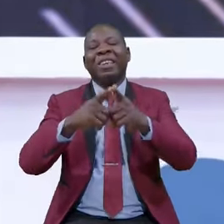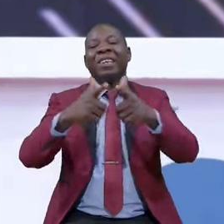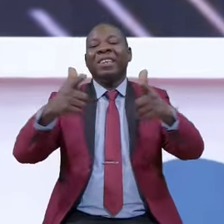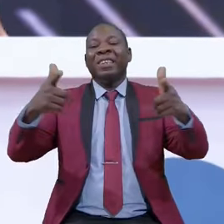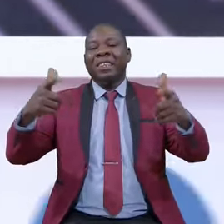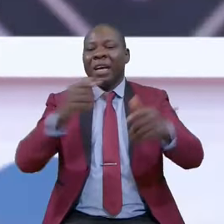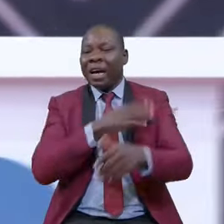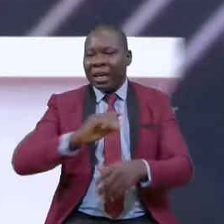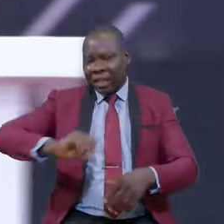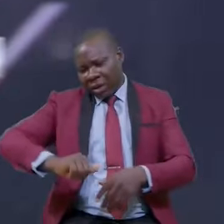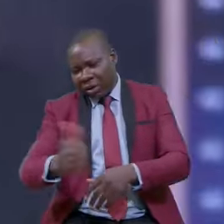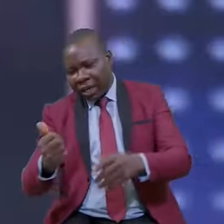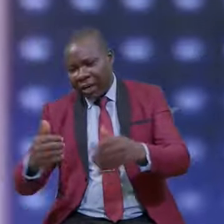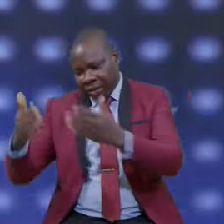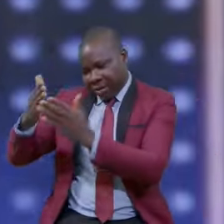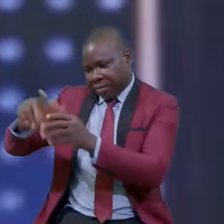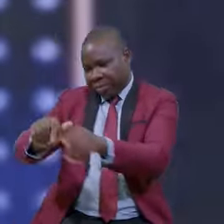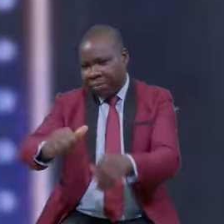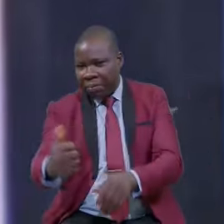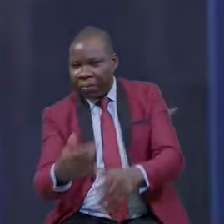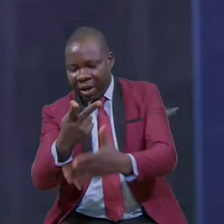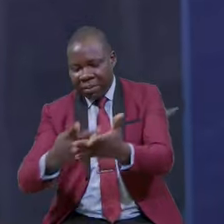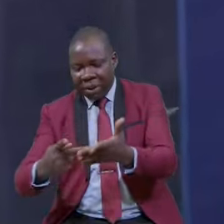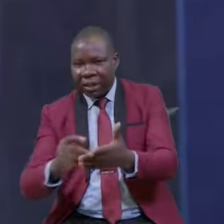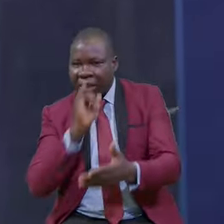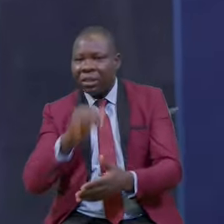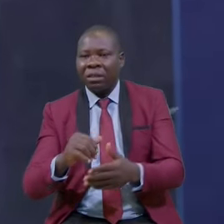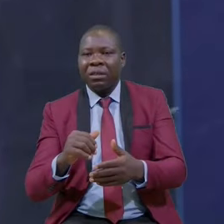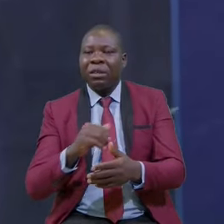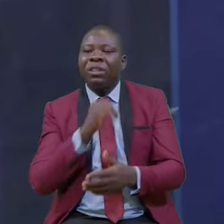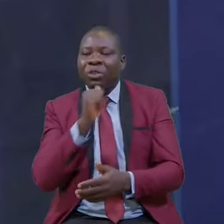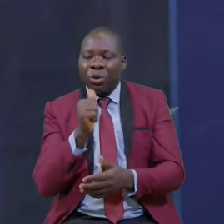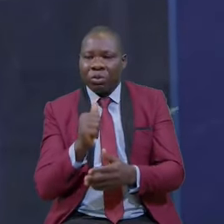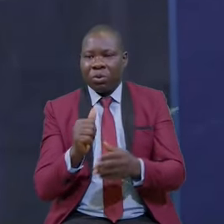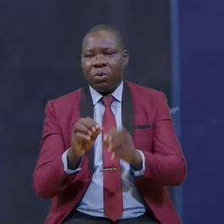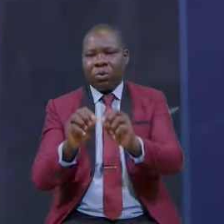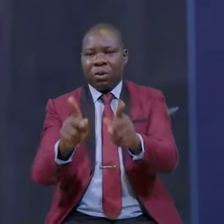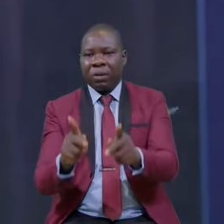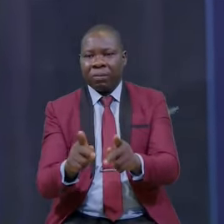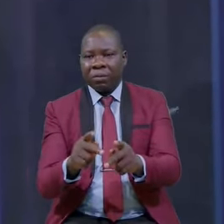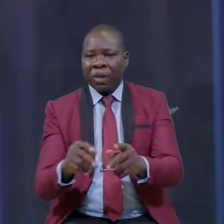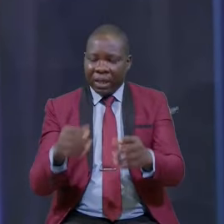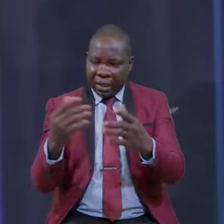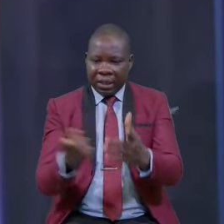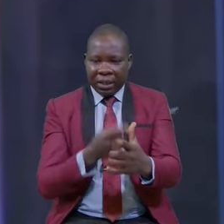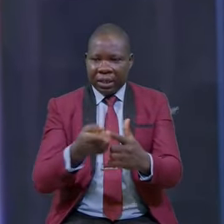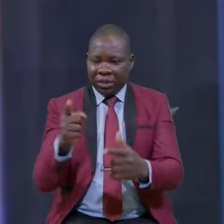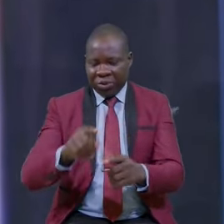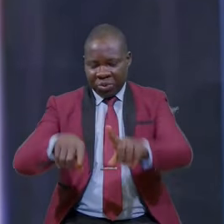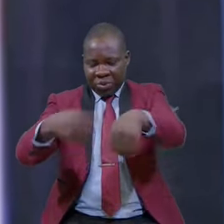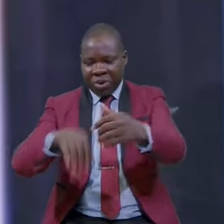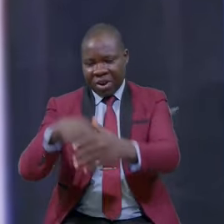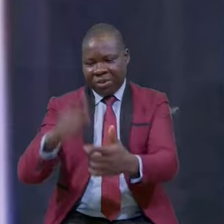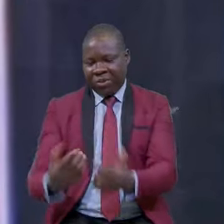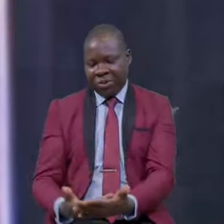pas sur l'autre. Et vous vous baladez. Et vous voulez maintenant acheter quelque chose. Vous tendez le billet. 200